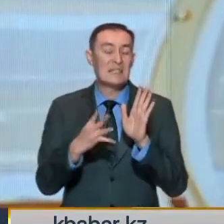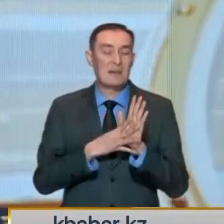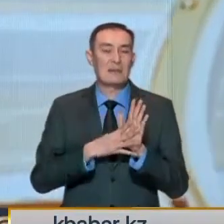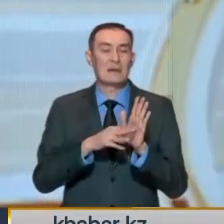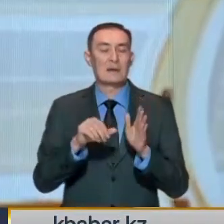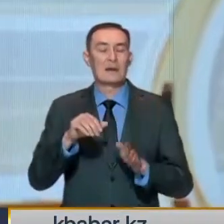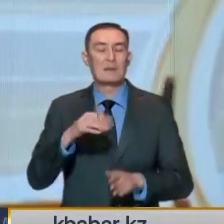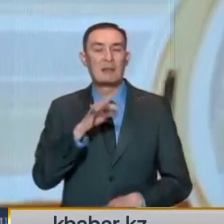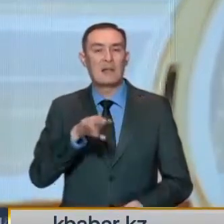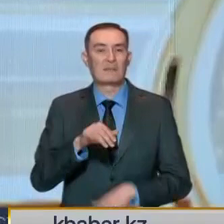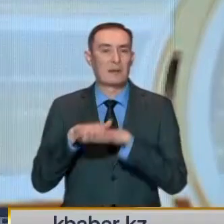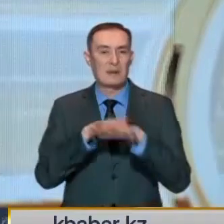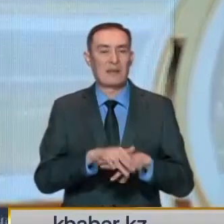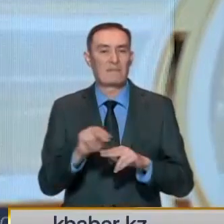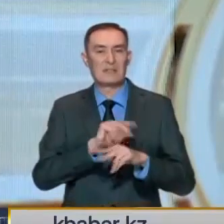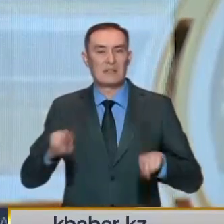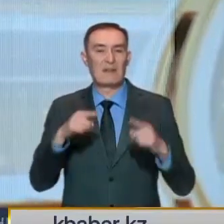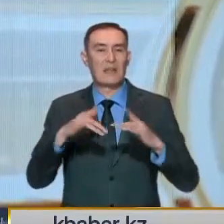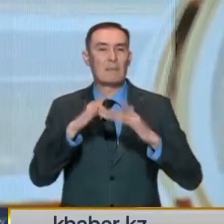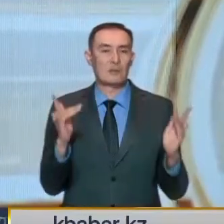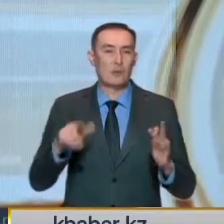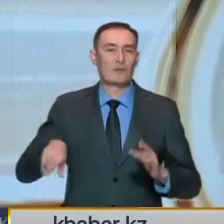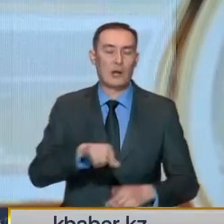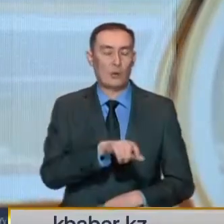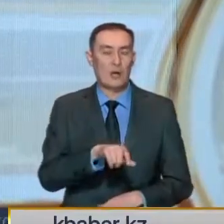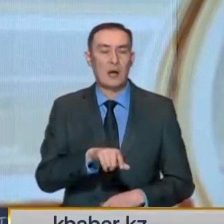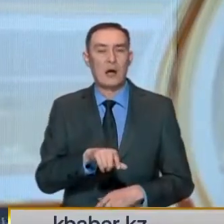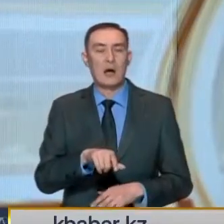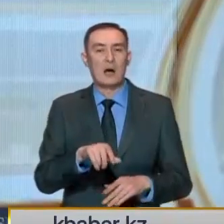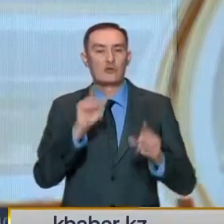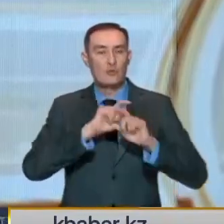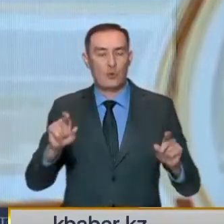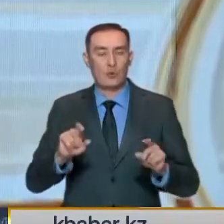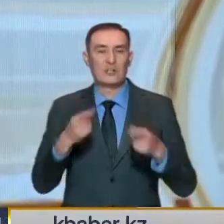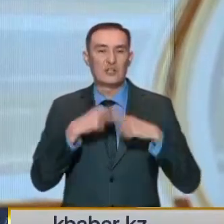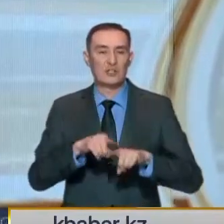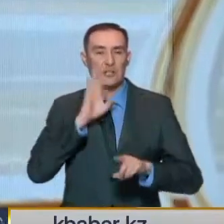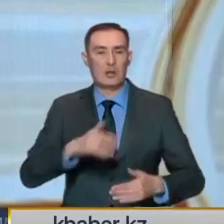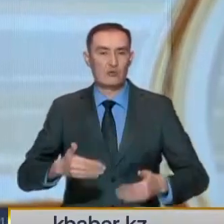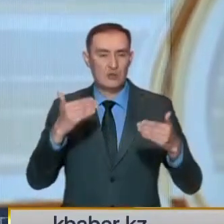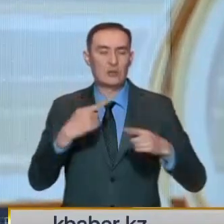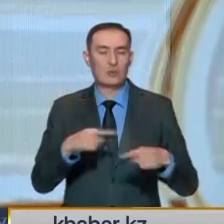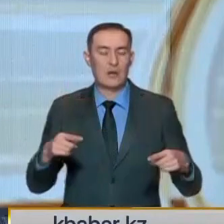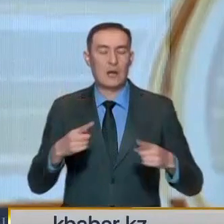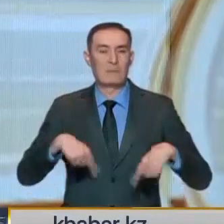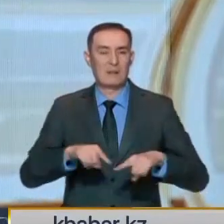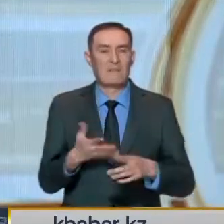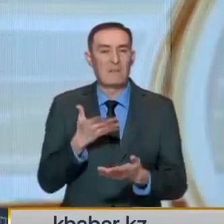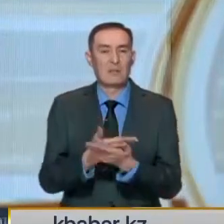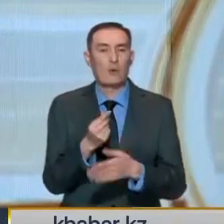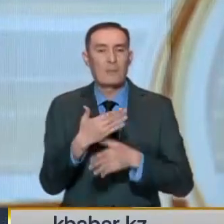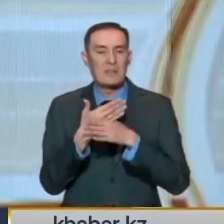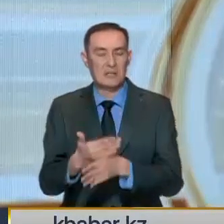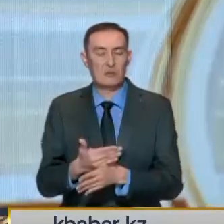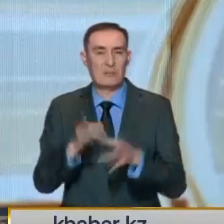59,5 миллиардов направлены на восстановление мостов, дорог, объектов образования, гидротехнических сооружений и других объектов. На выплаты